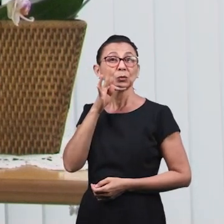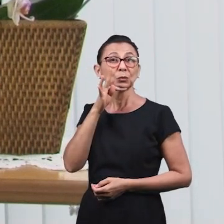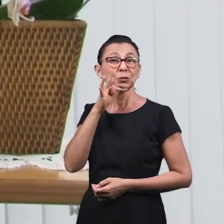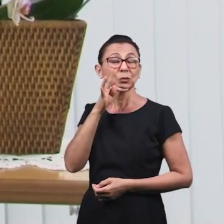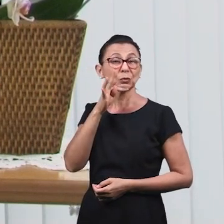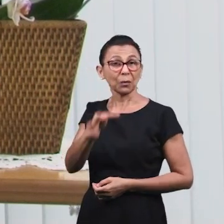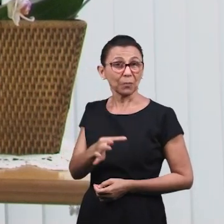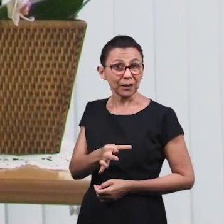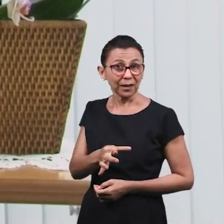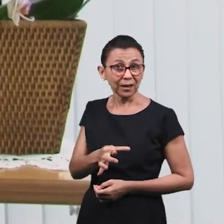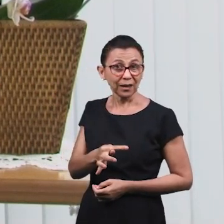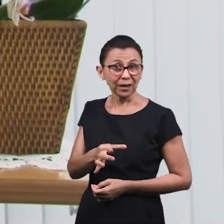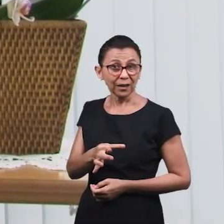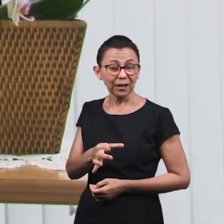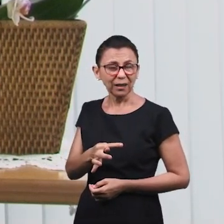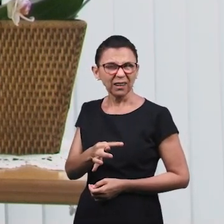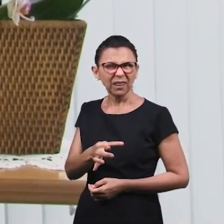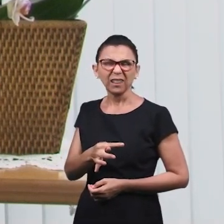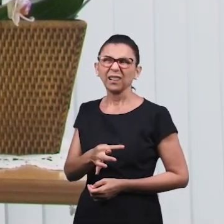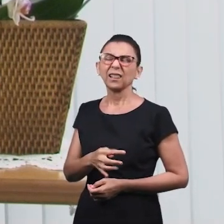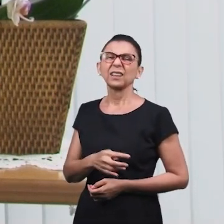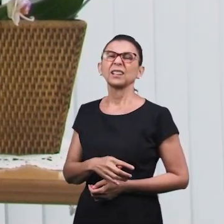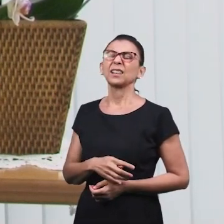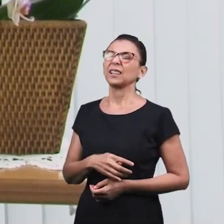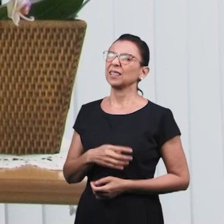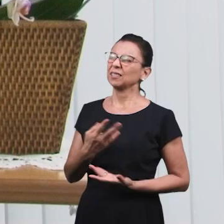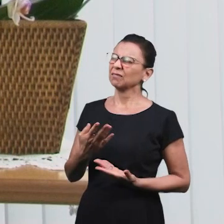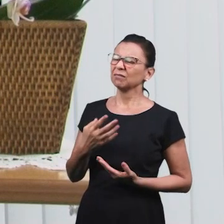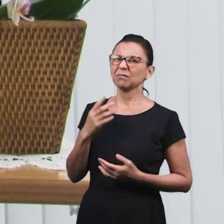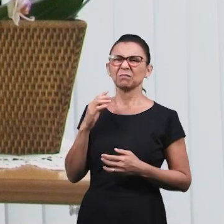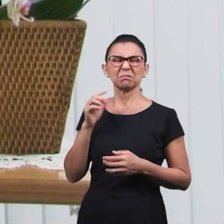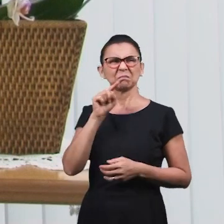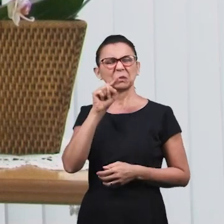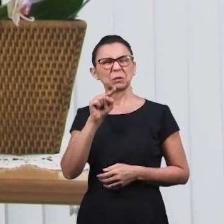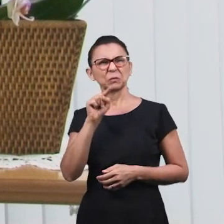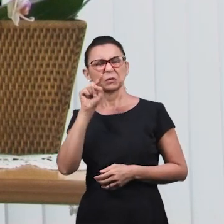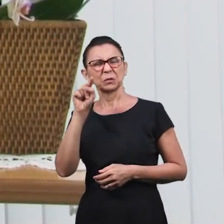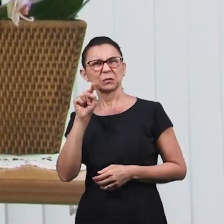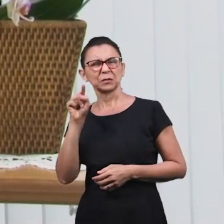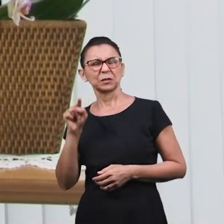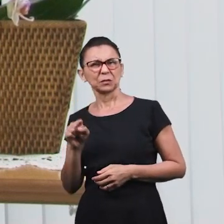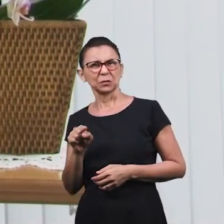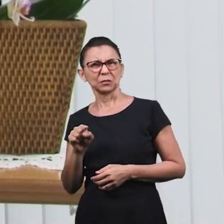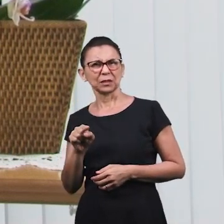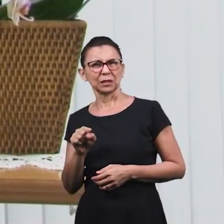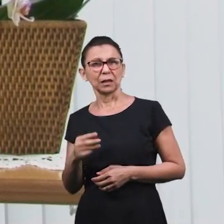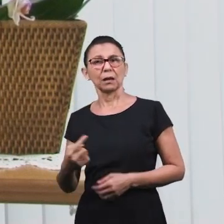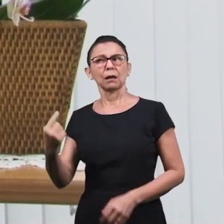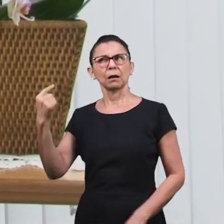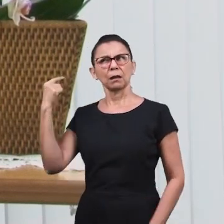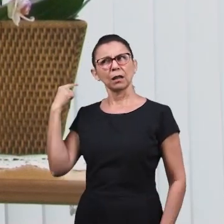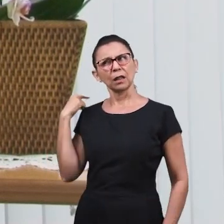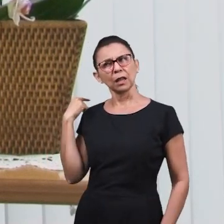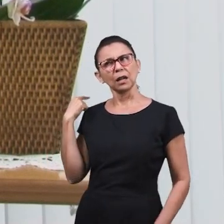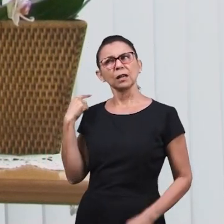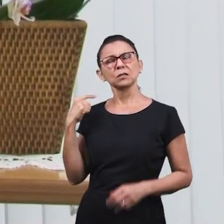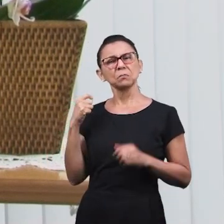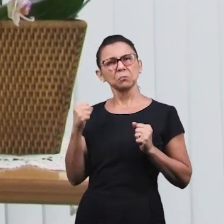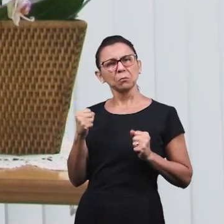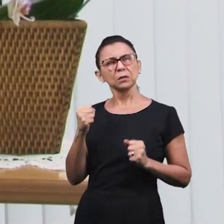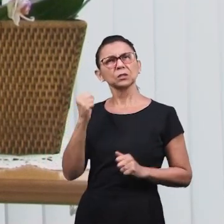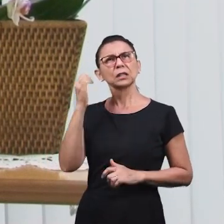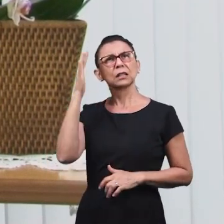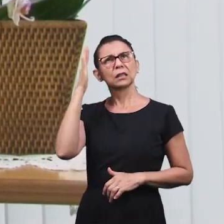Comme j'ai dit au début, pour les disciples, pour Thomas par exemple, nous ne pouvons dire que c'est compréhensible car ils n'avaient pas